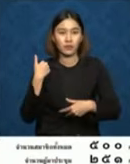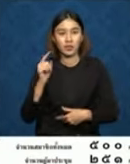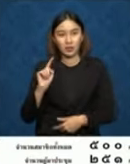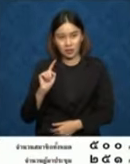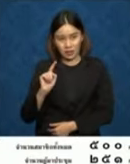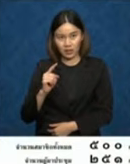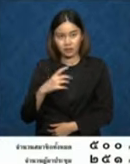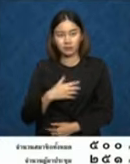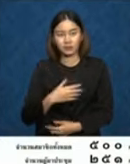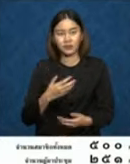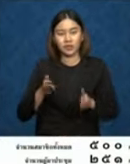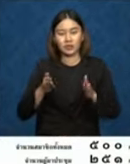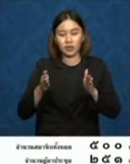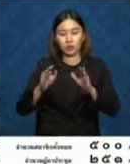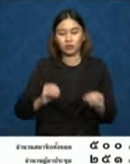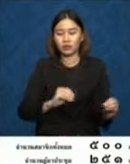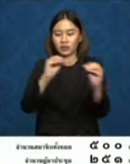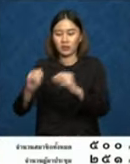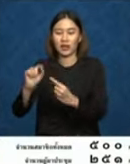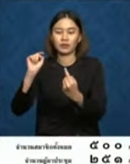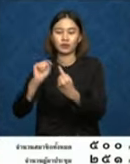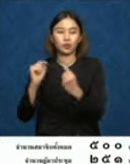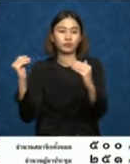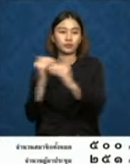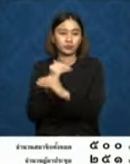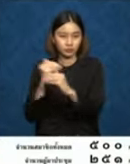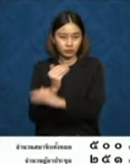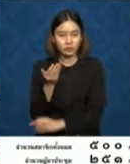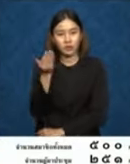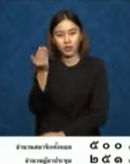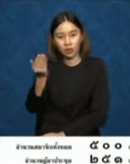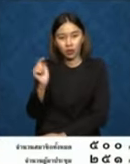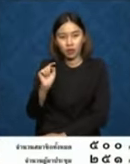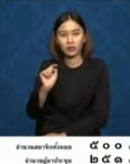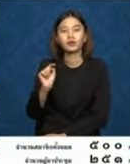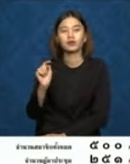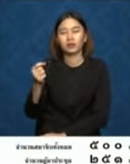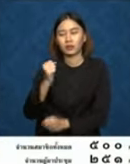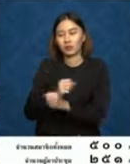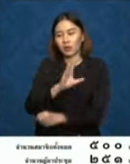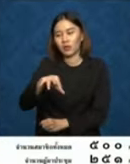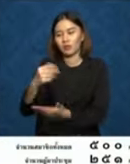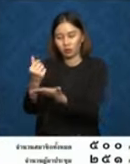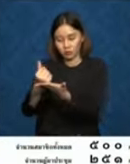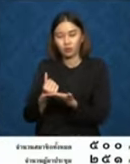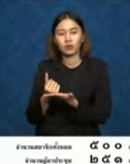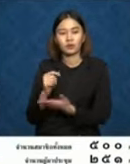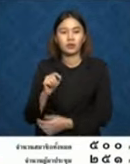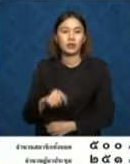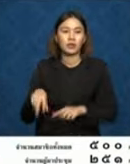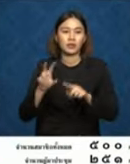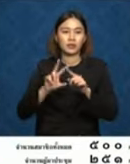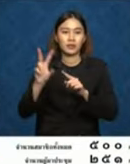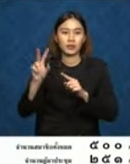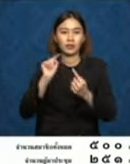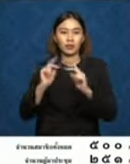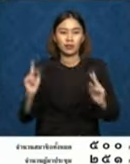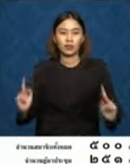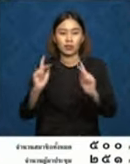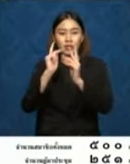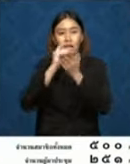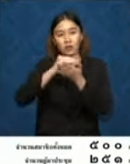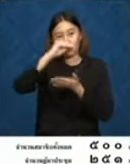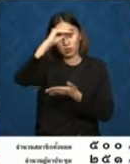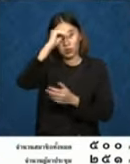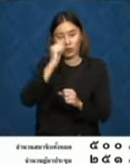ประสงค์ที่จะถ่ายโอนถนนกลับไปยังทางหลวงชนบทจึงขอความอนุเคราะห์จากหน่วยงานที่เกี่ยวข้องด้วยครับ3ครับกระทรวงศึกษาธิ